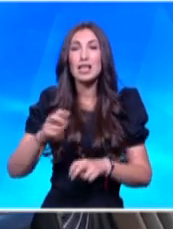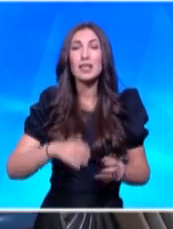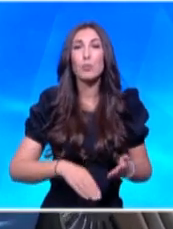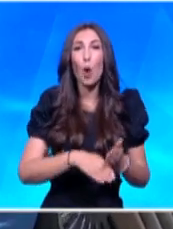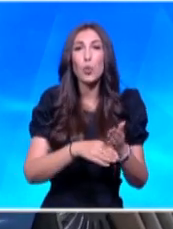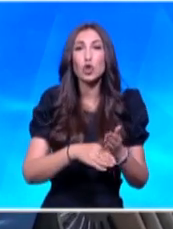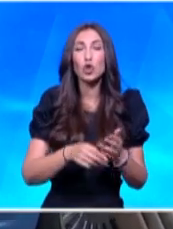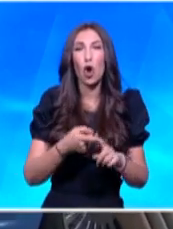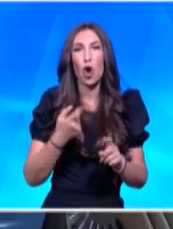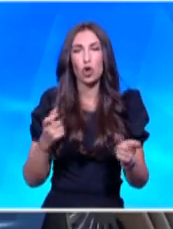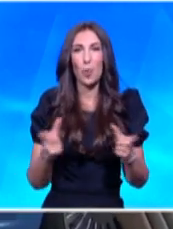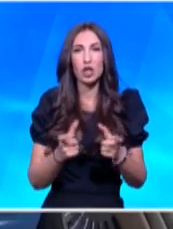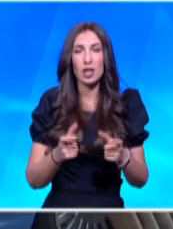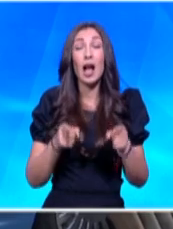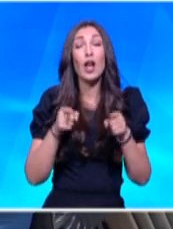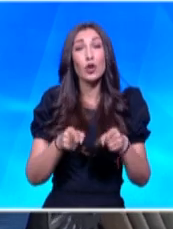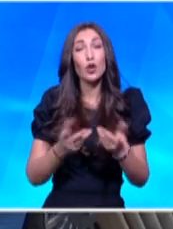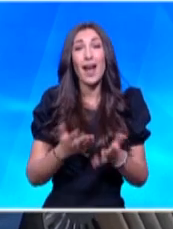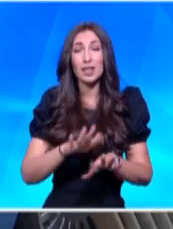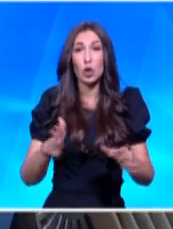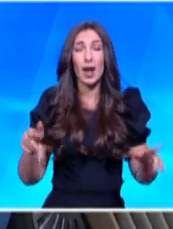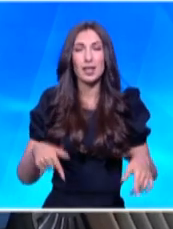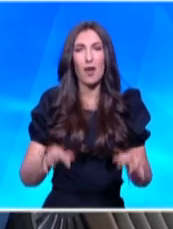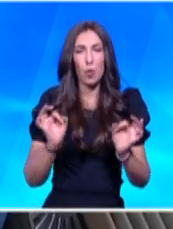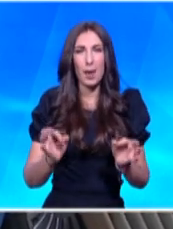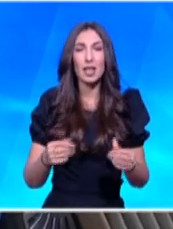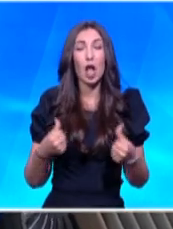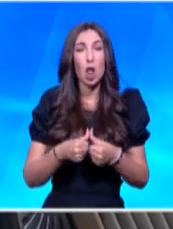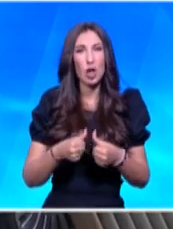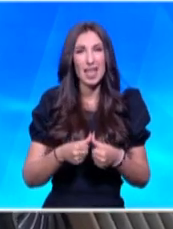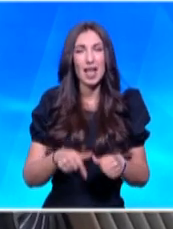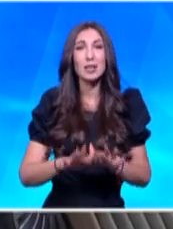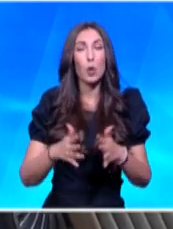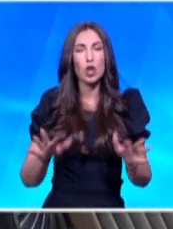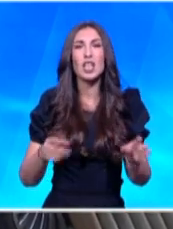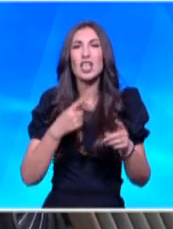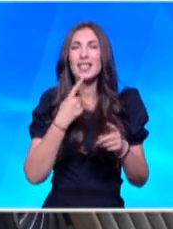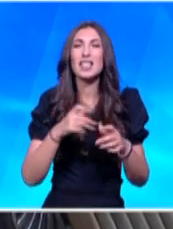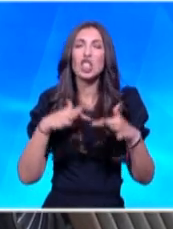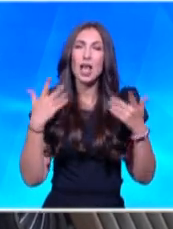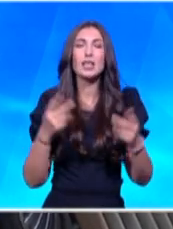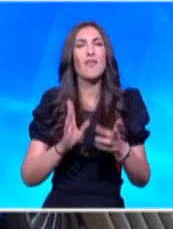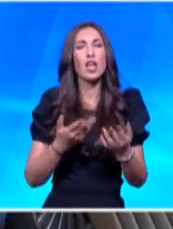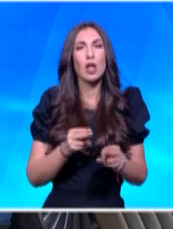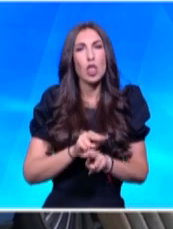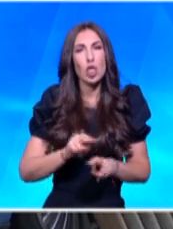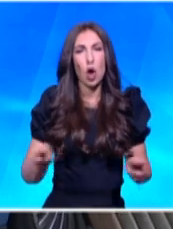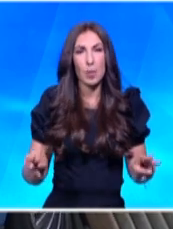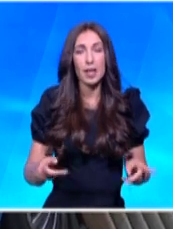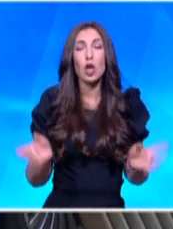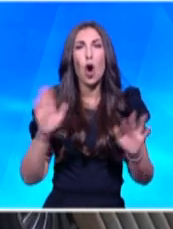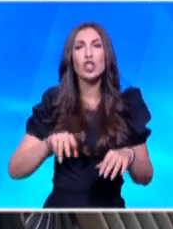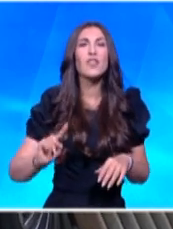общината. Така че това е ситуацията към момента. В Лозенец положението за щастие се нормализира. Още веднъж,